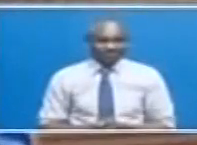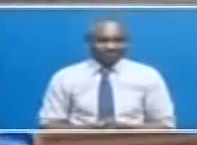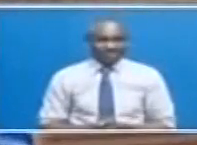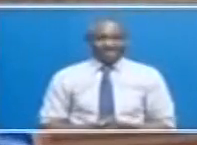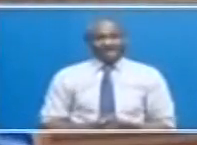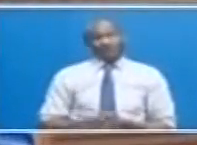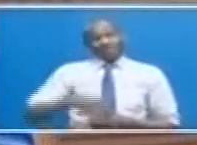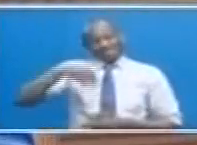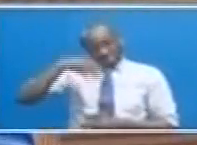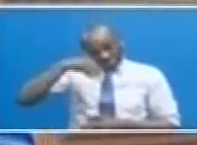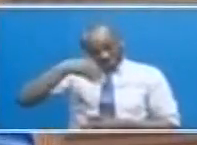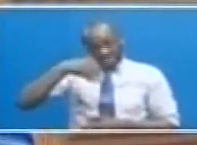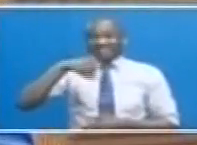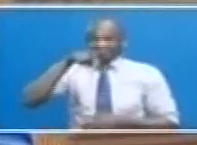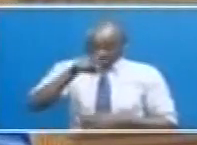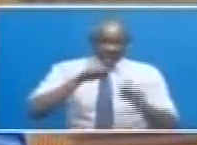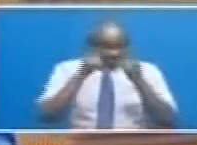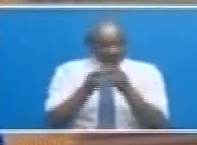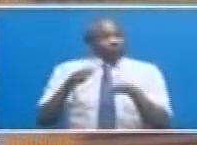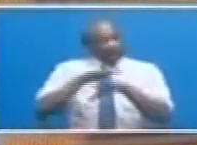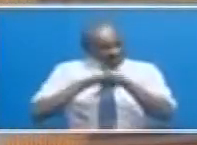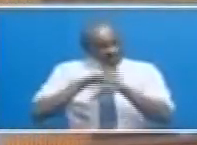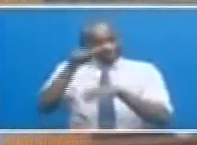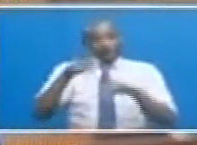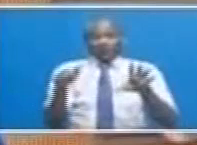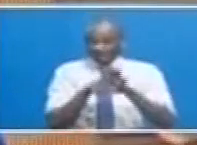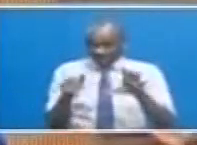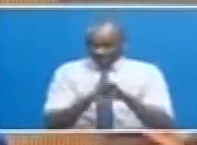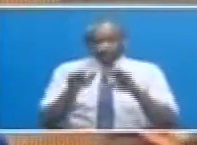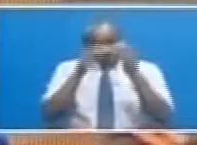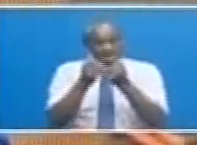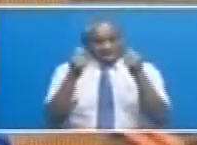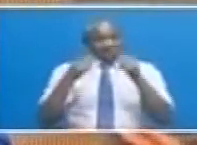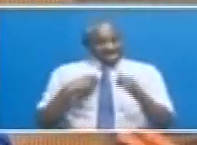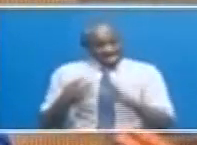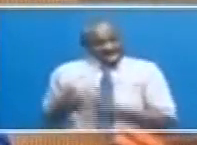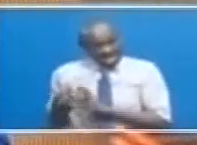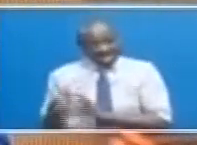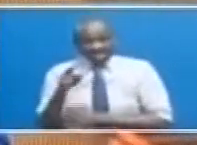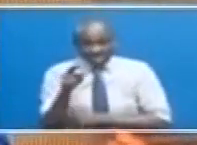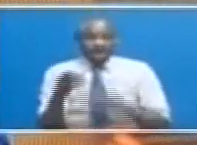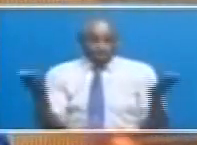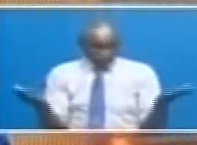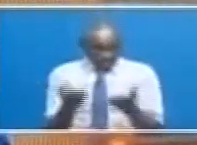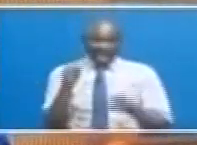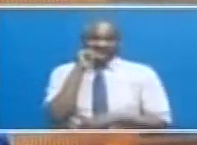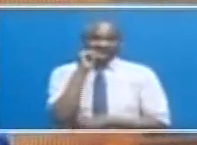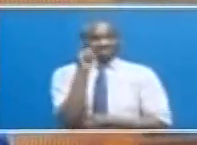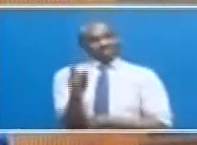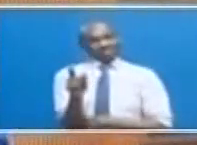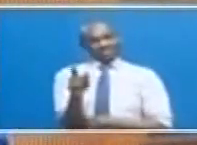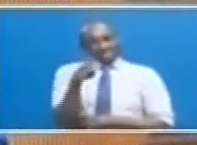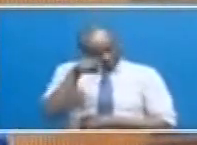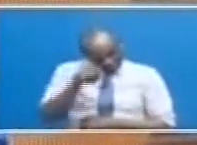Timu ya Namibia ni mojawapo ya timu mbili za Afrika ambazo zitashiriki kombe la dunia la raga mwaka huu nchini Uingereza. Timu hiyo